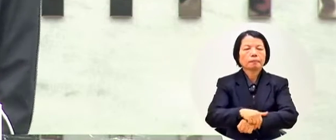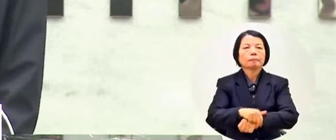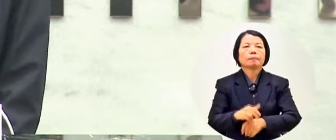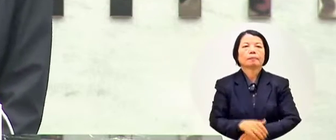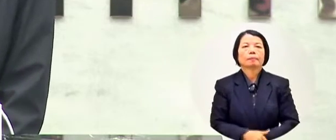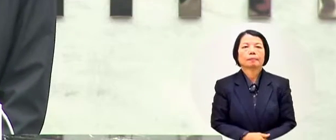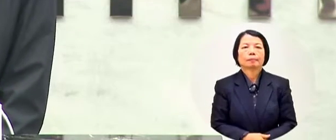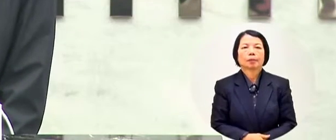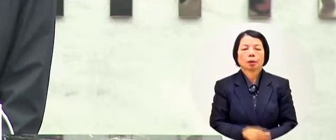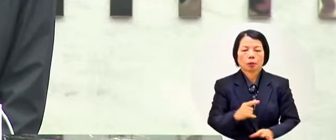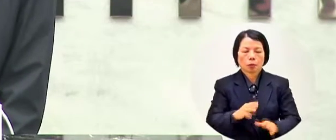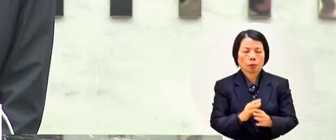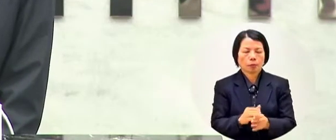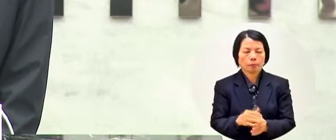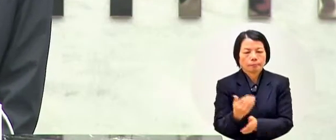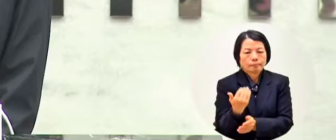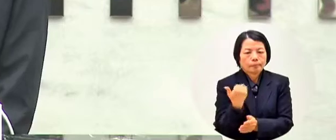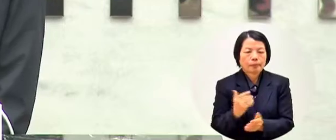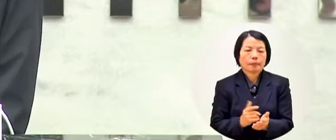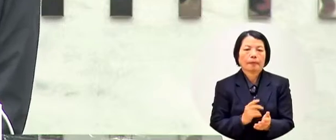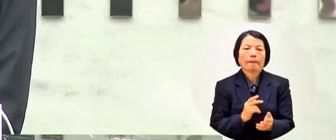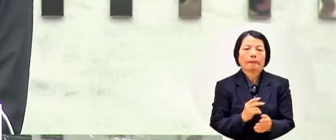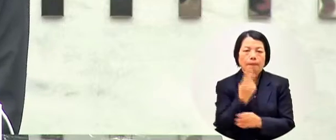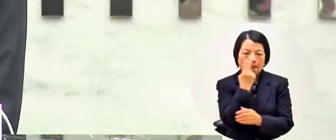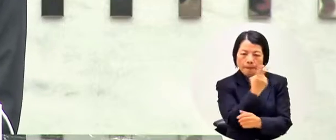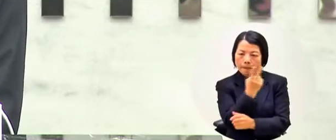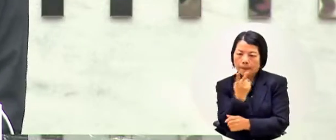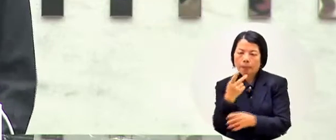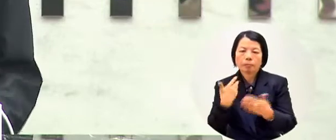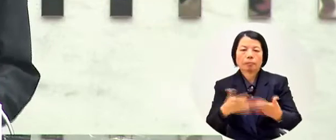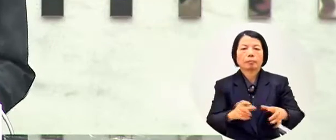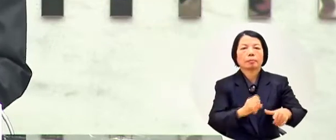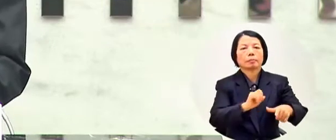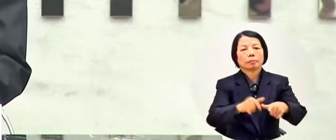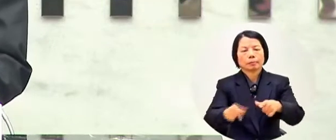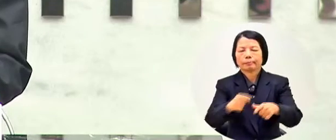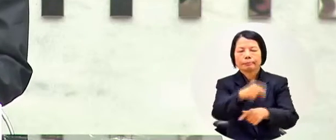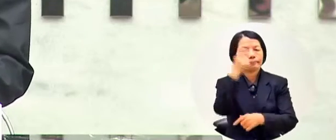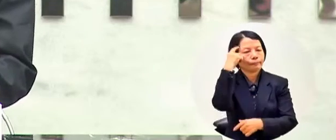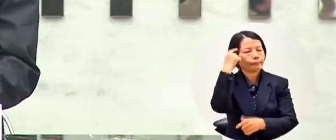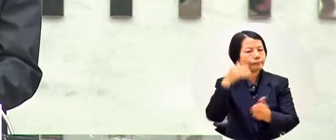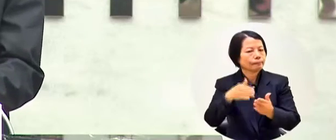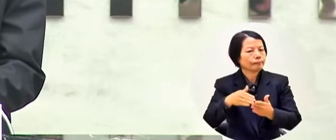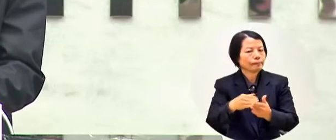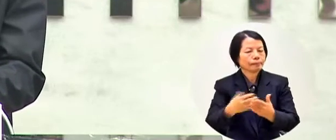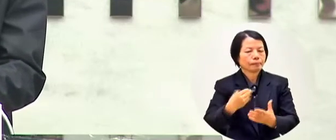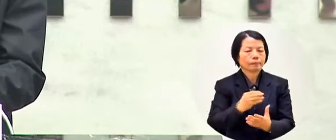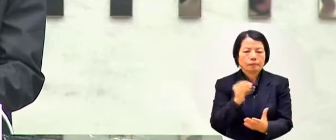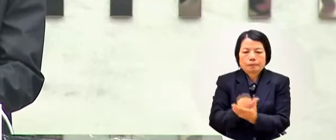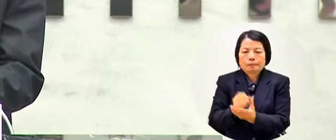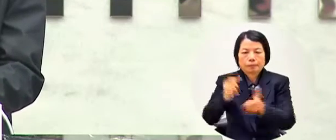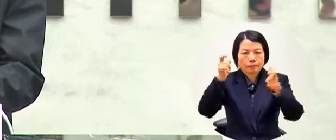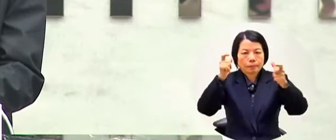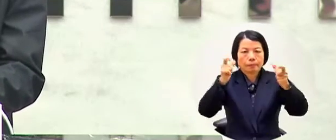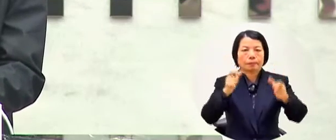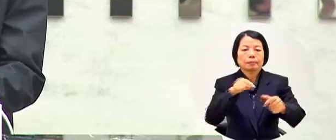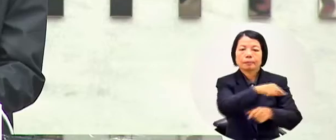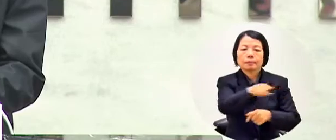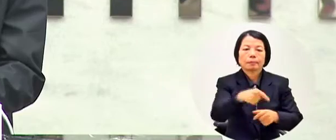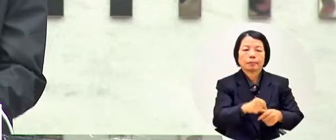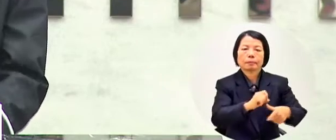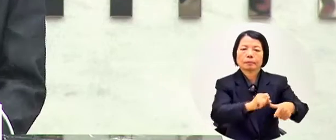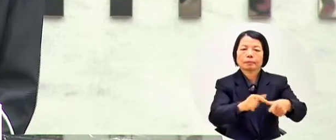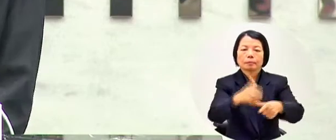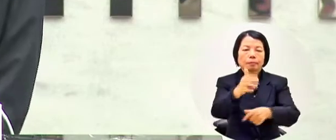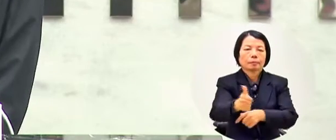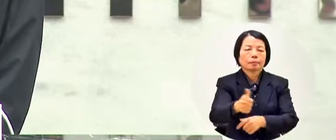拜访了很多的企业，他们都告诉我想要投资高雄。这些在地企业投资的